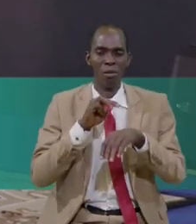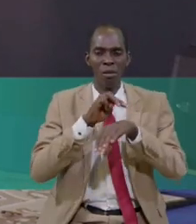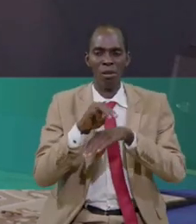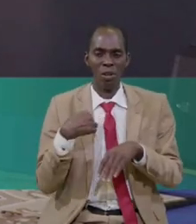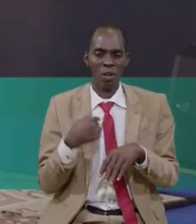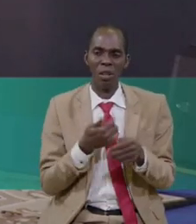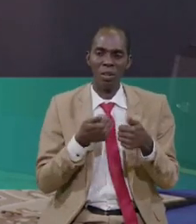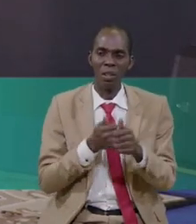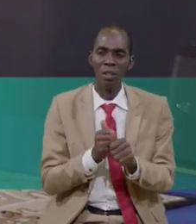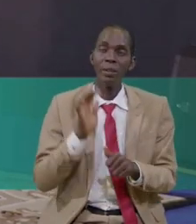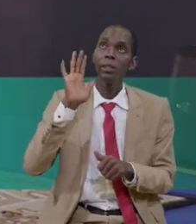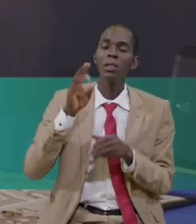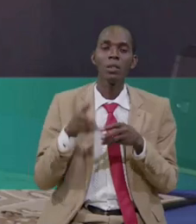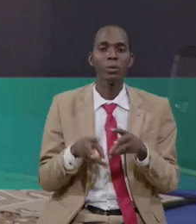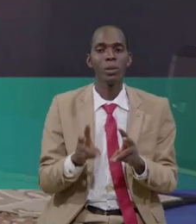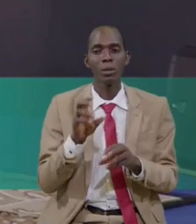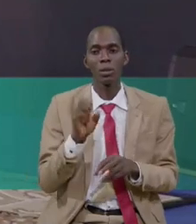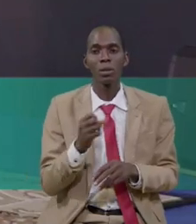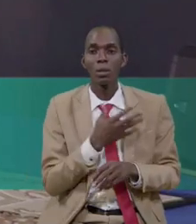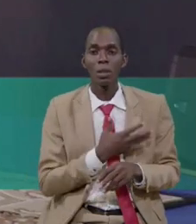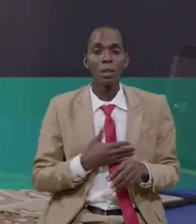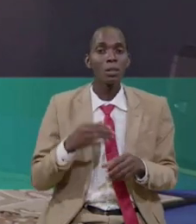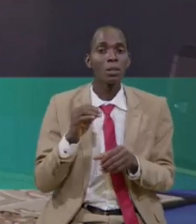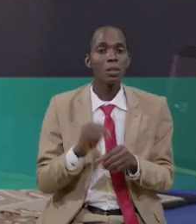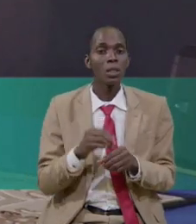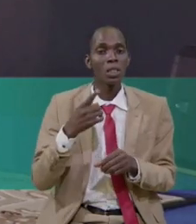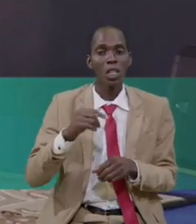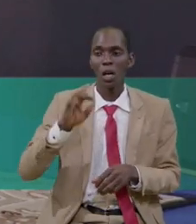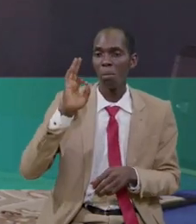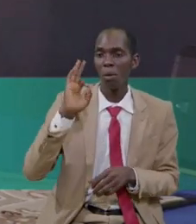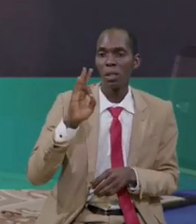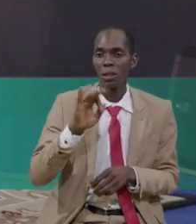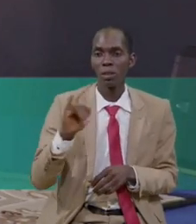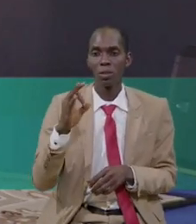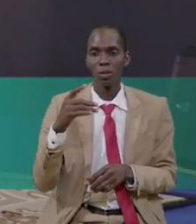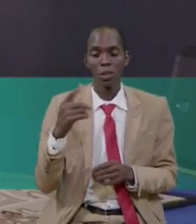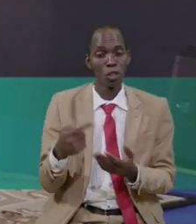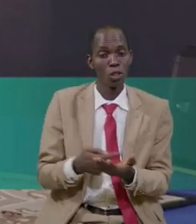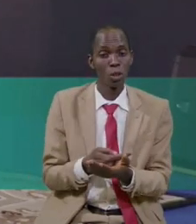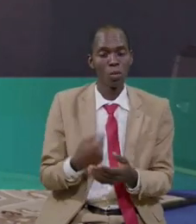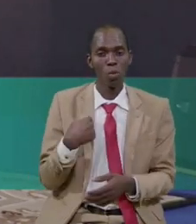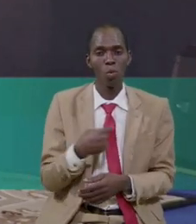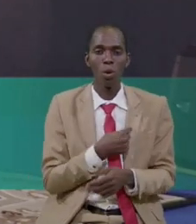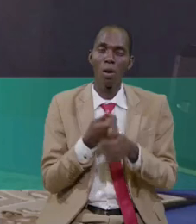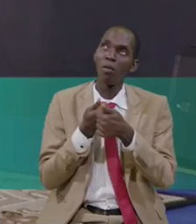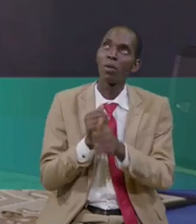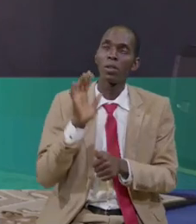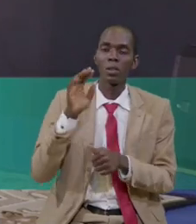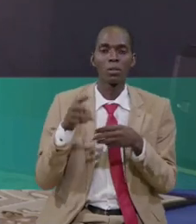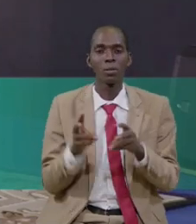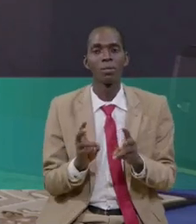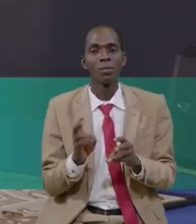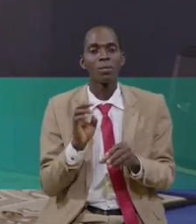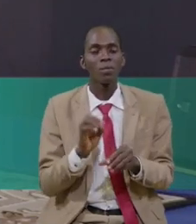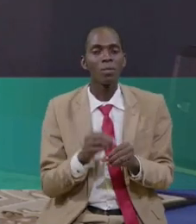suivons cette trace. Et dans la prédication de l'évangile, nous suivons cette trace dans le contenu